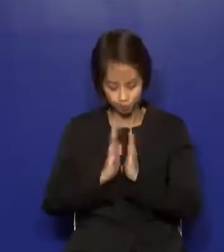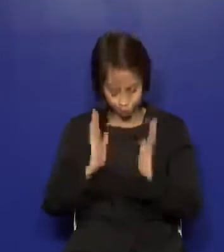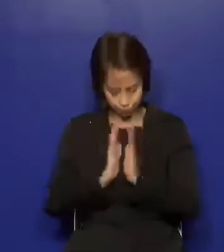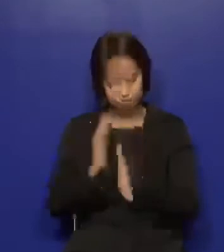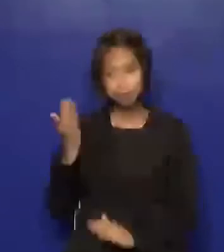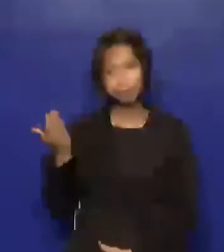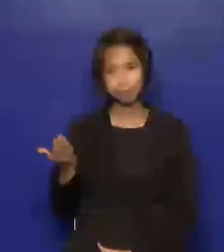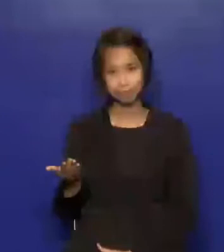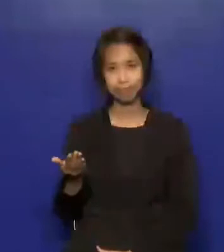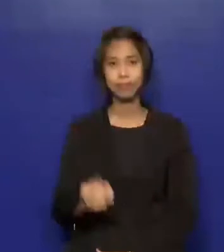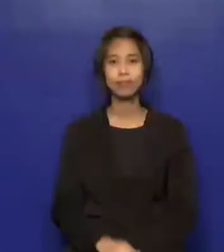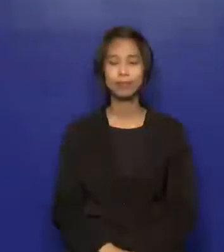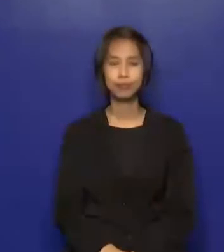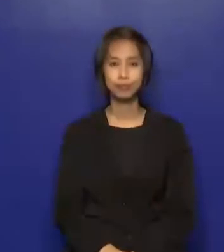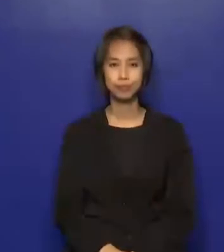เชิญกรรมาธิการครับ